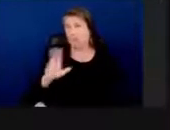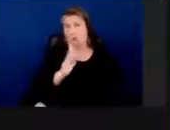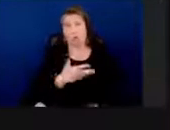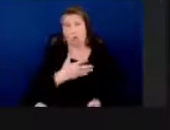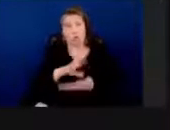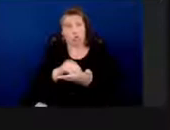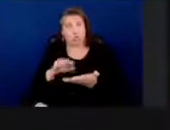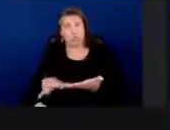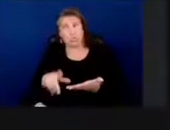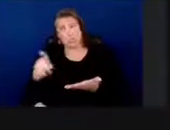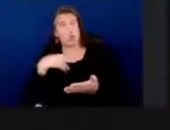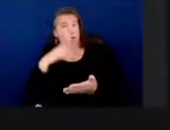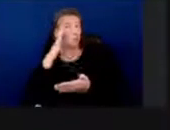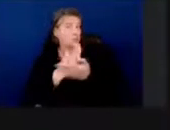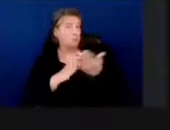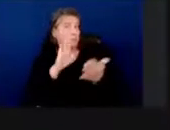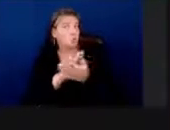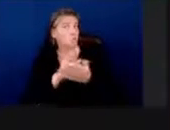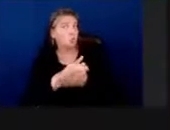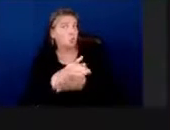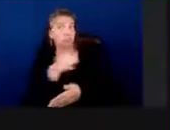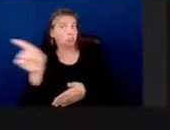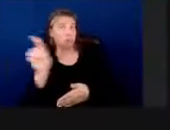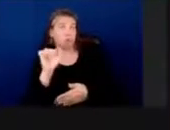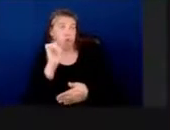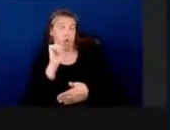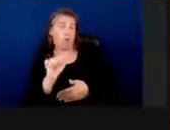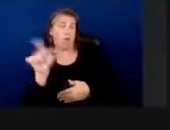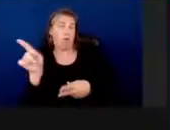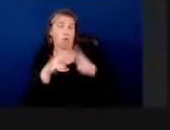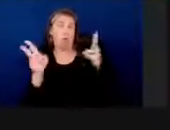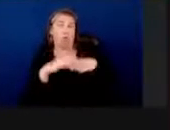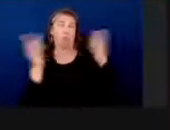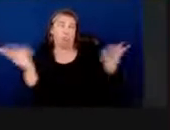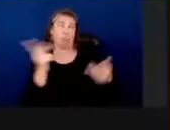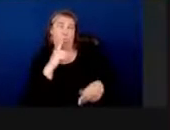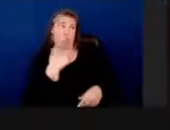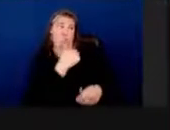tuangalie wanafunzi wetu ambao wanatuma maombi,